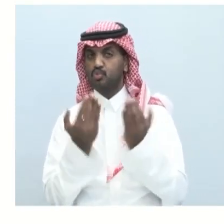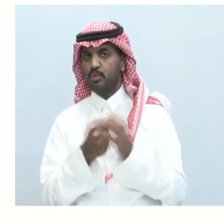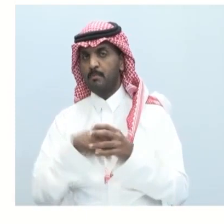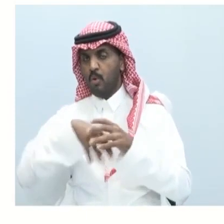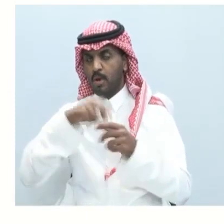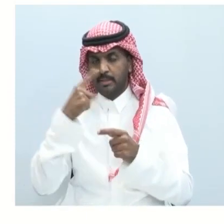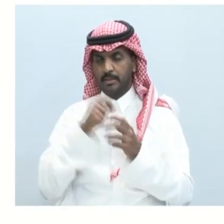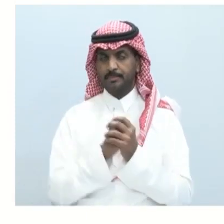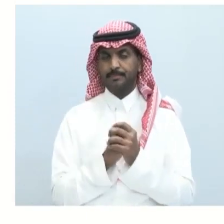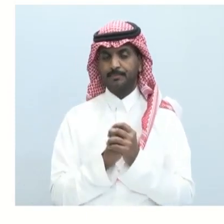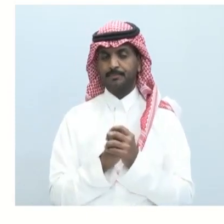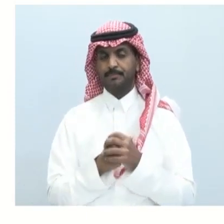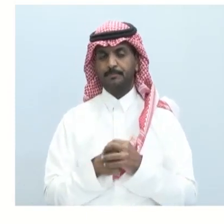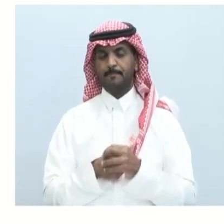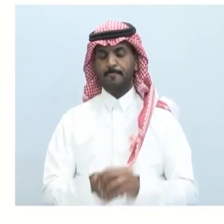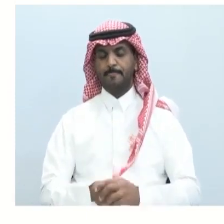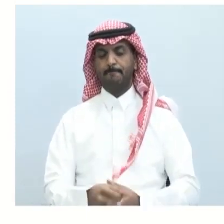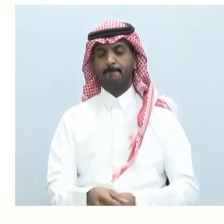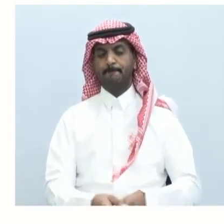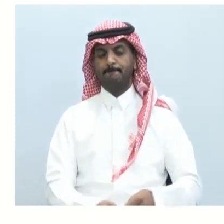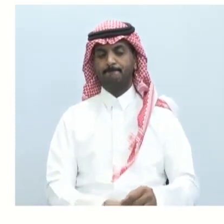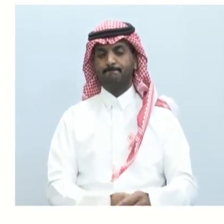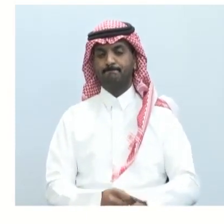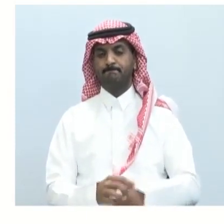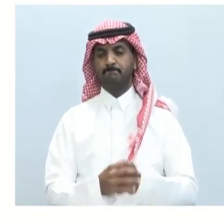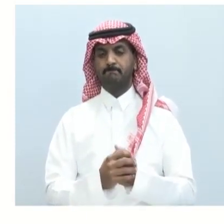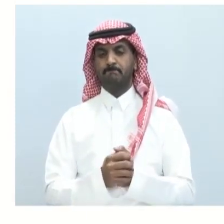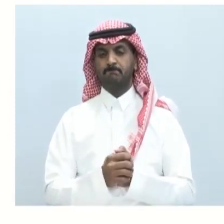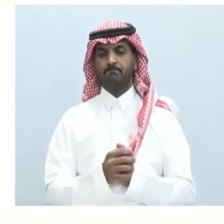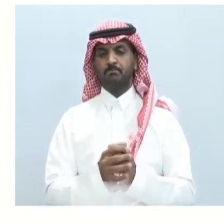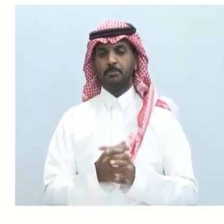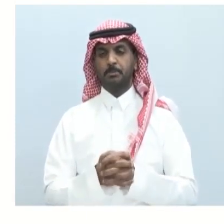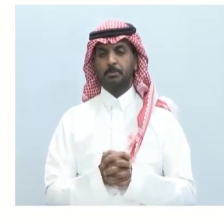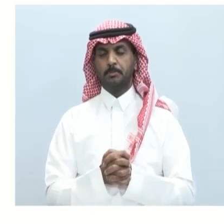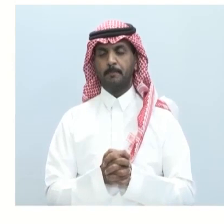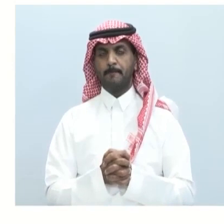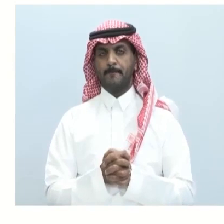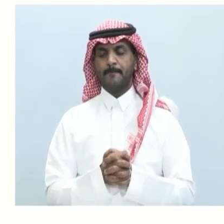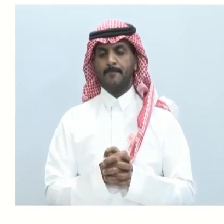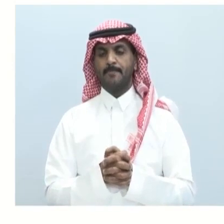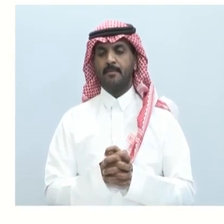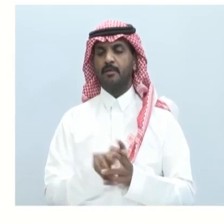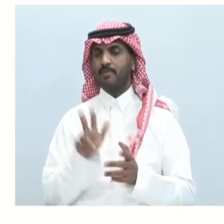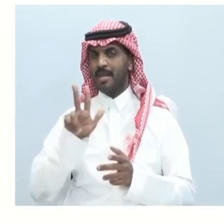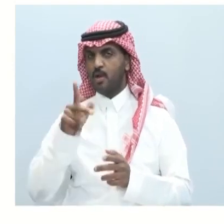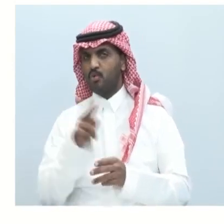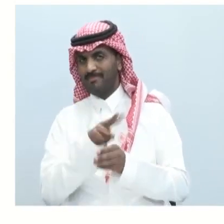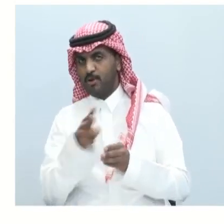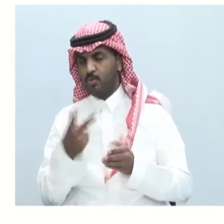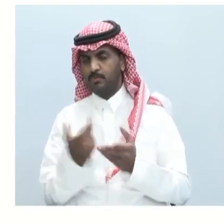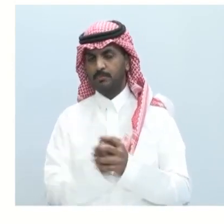الحيه التي اتخذت اسما معينا ايضا لدينا النوع